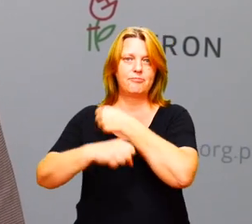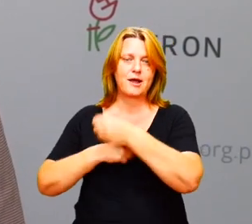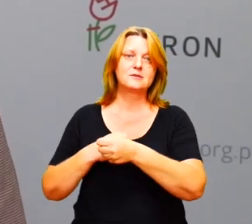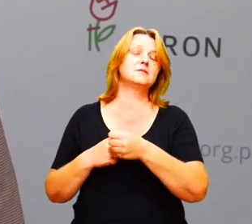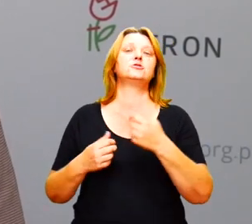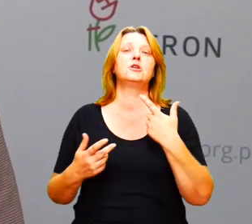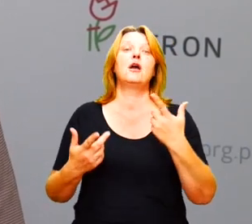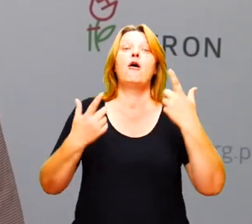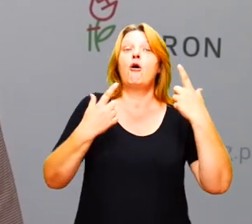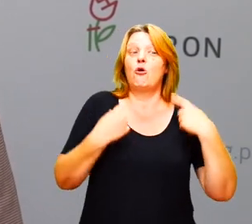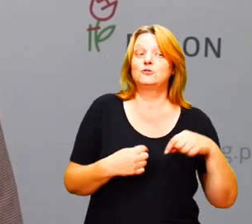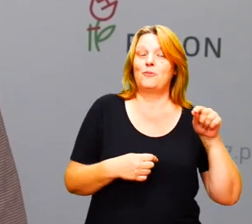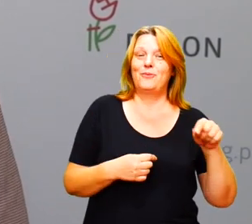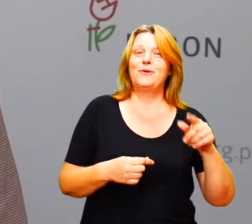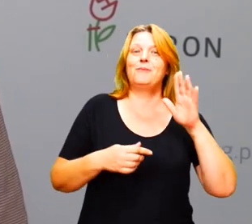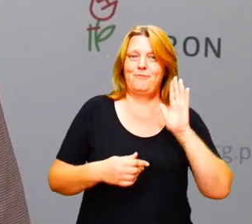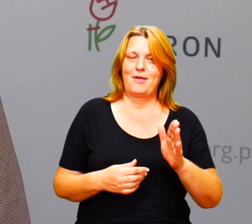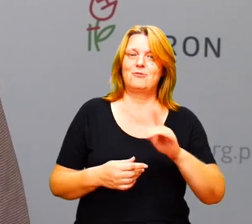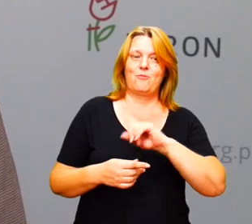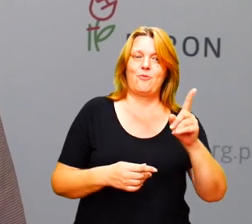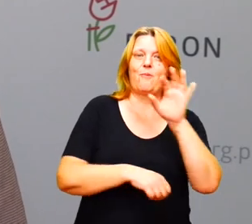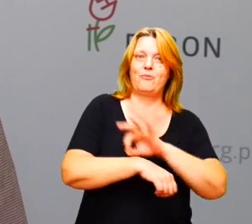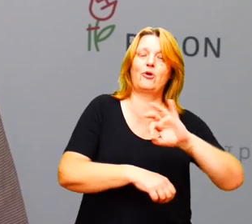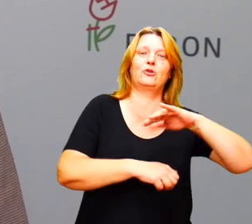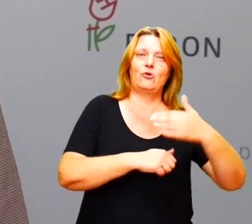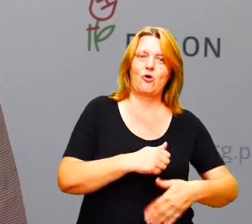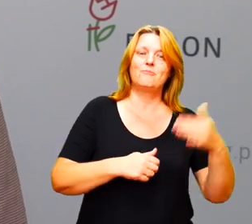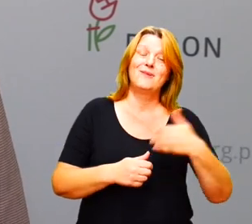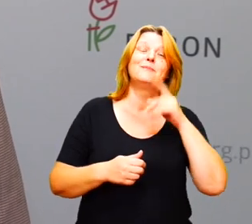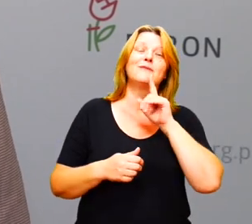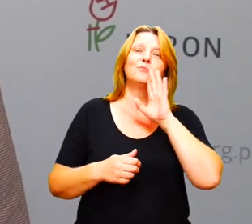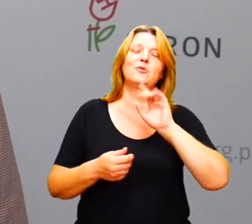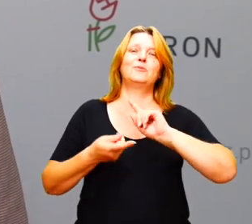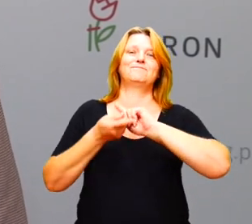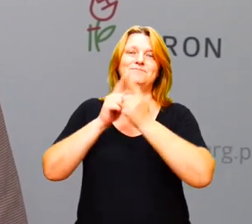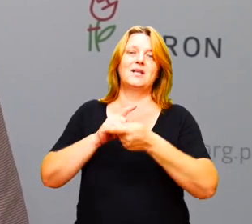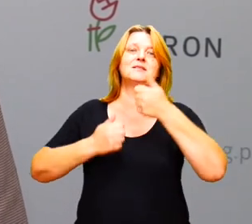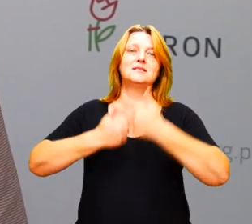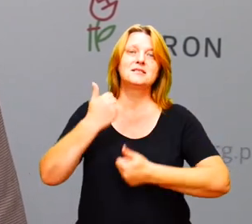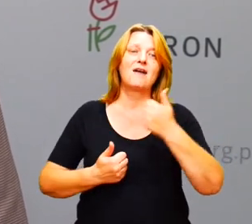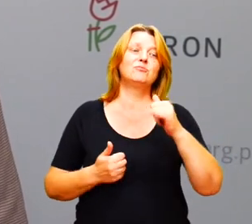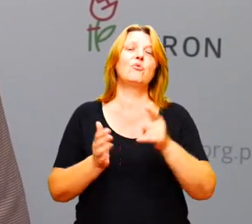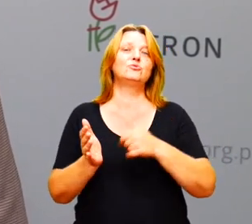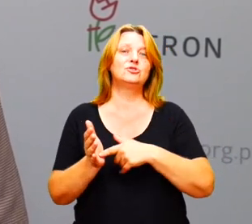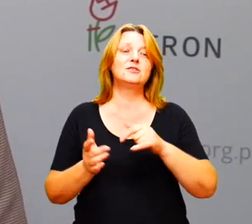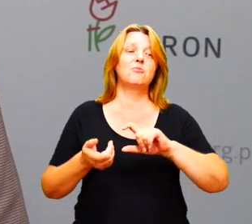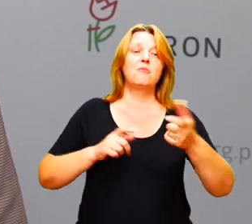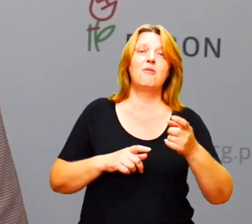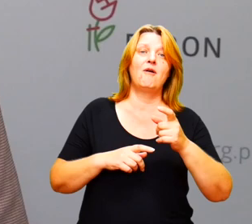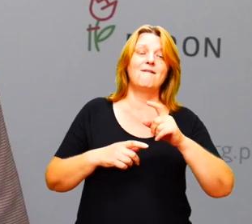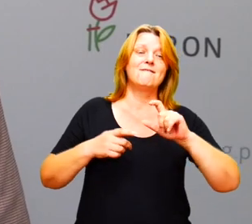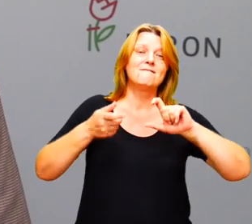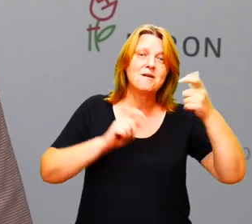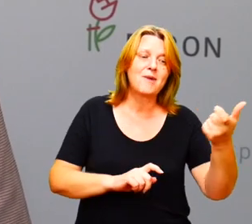przywróconych na rynek pracy, czyli osoby te będą najprawdopodobniej zmieniały swój zawód, bo często jest tak